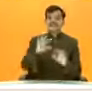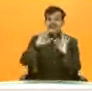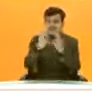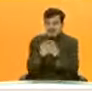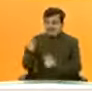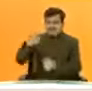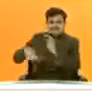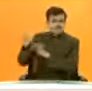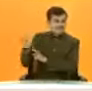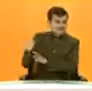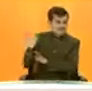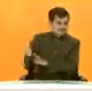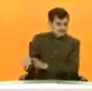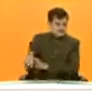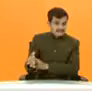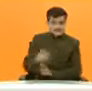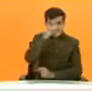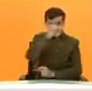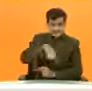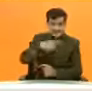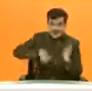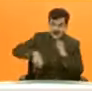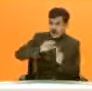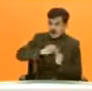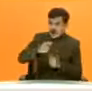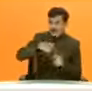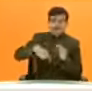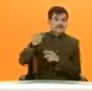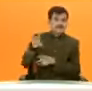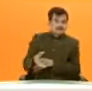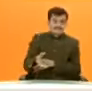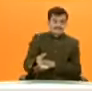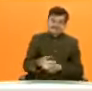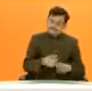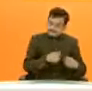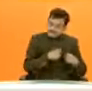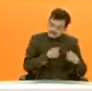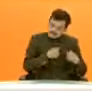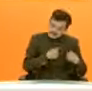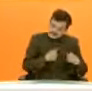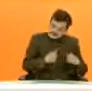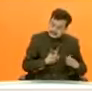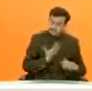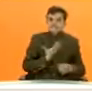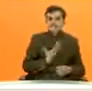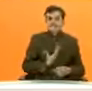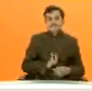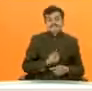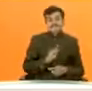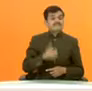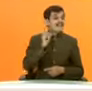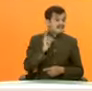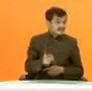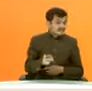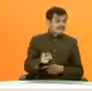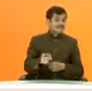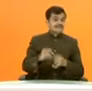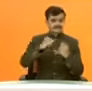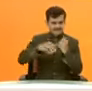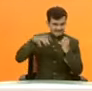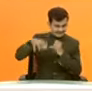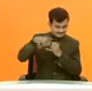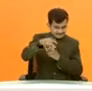प्रति हर भारतीय के मन में गहरी संवेदना है। भले वो किसी भी राज्य का